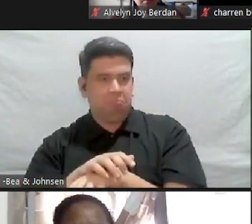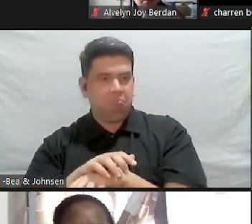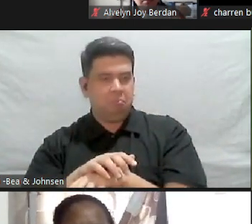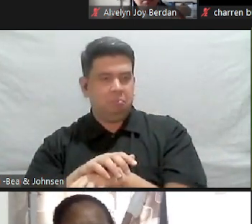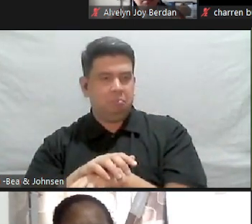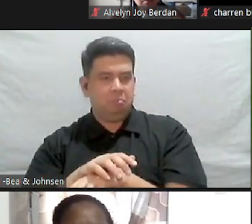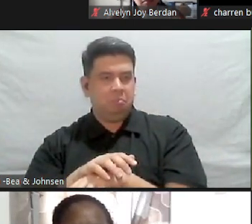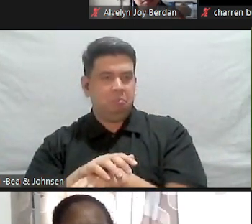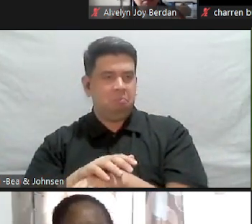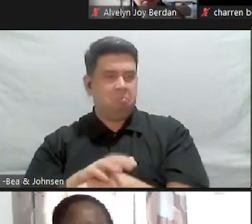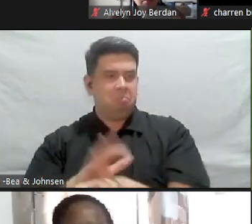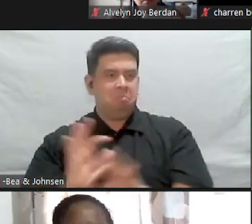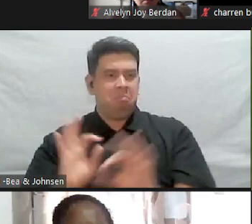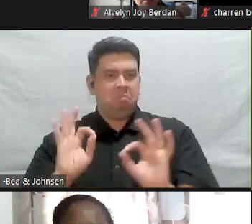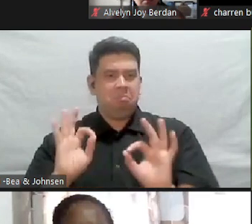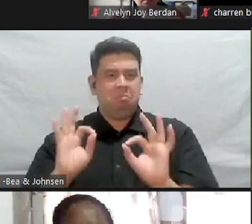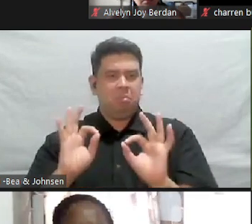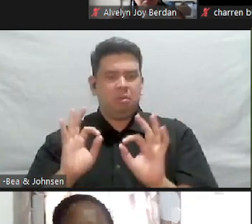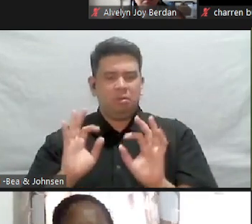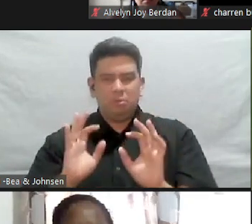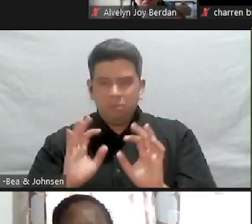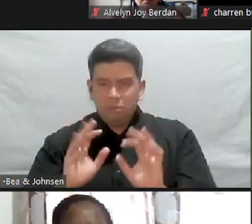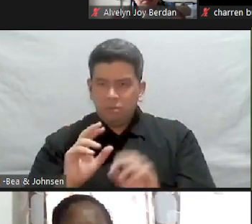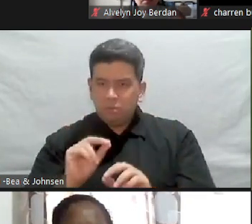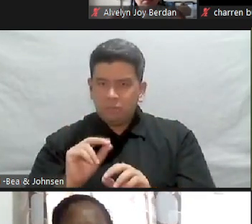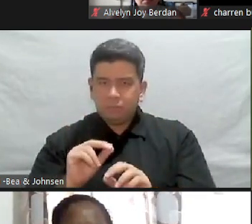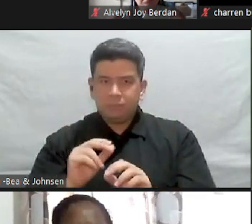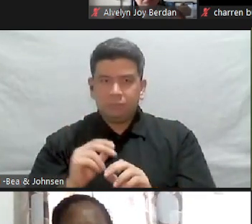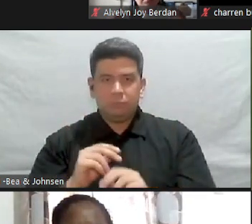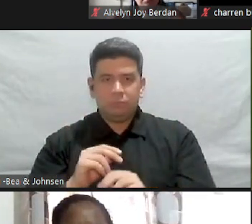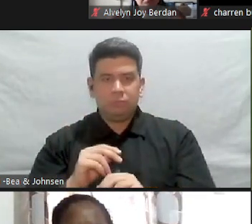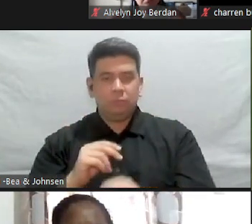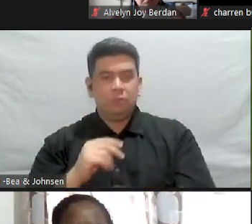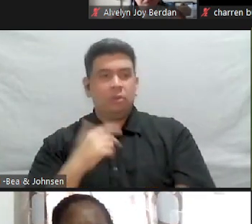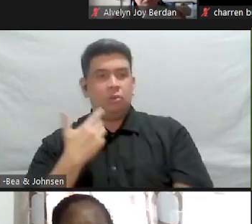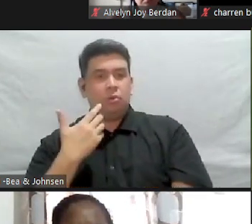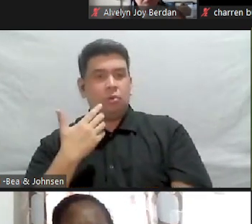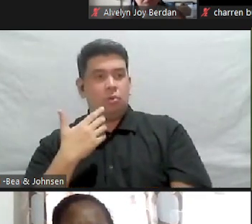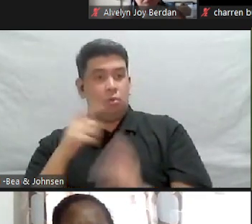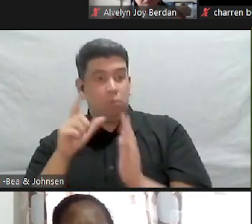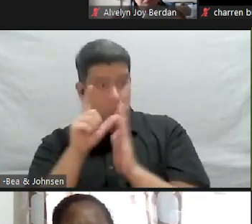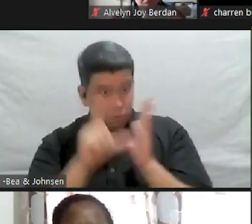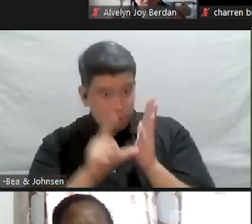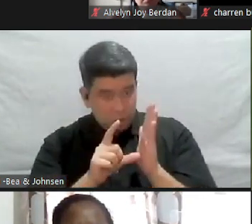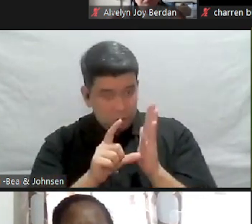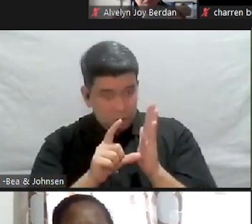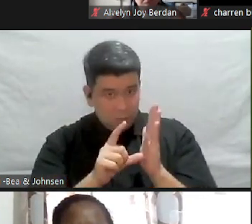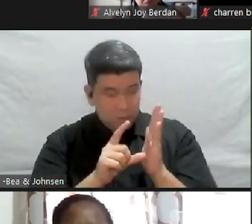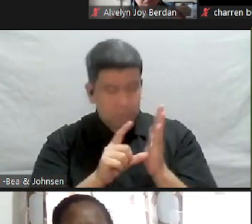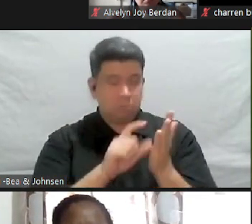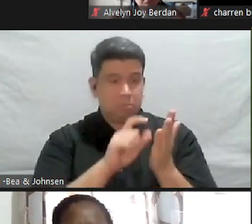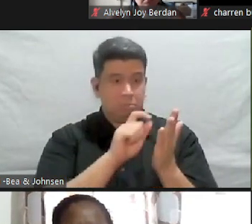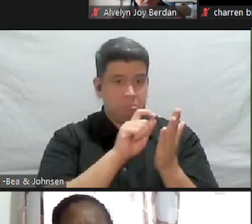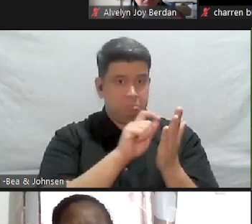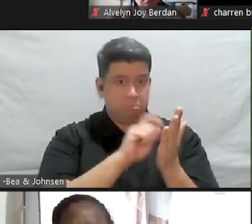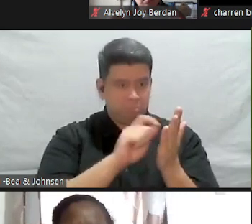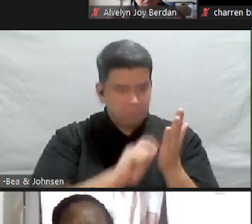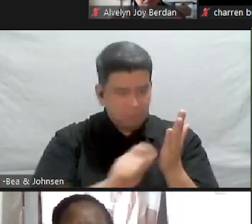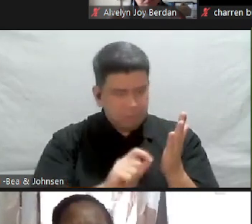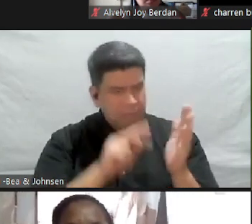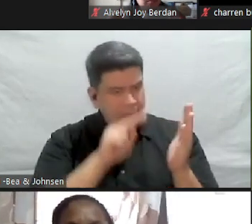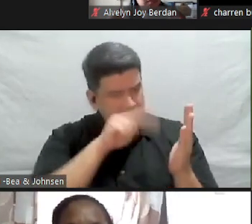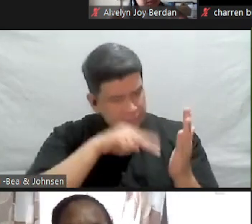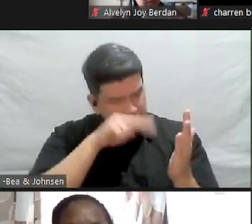labas, ano, sa lipunan, ang mga batas natin na nakasulat pa rin sa English, ano, kung mag-board exam ka, English pa rin,